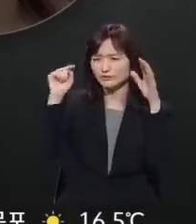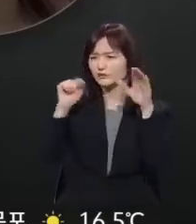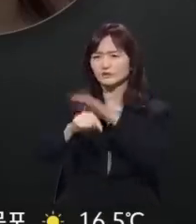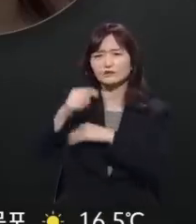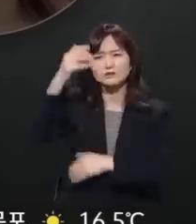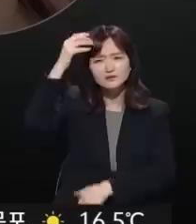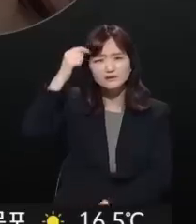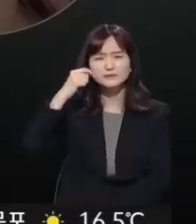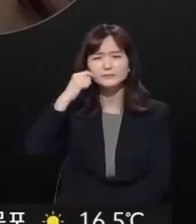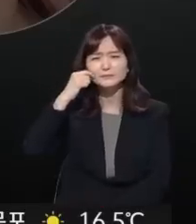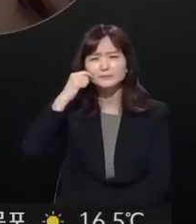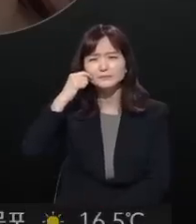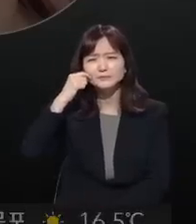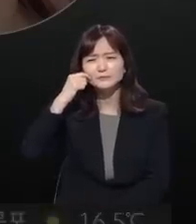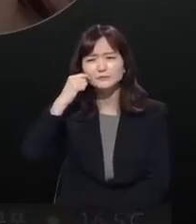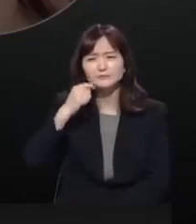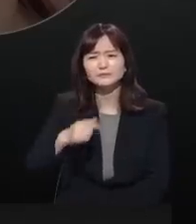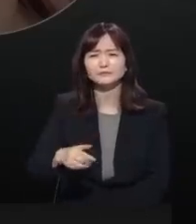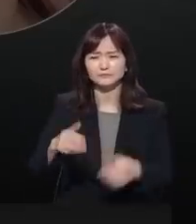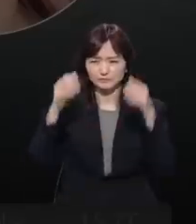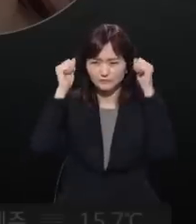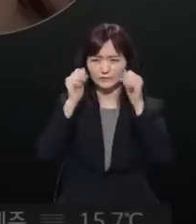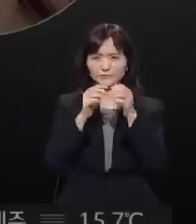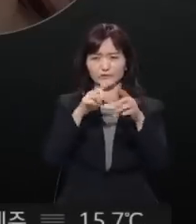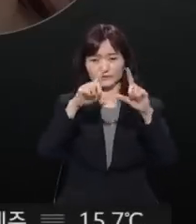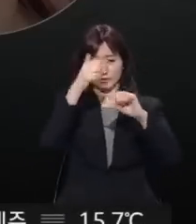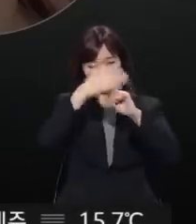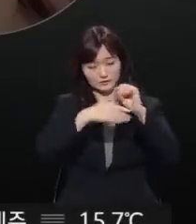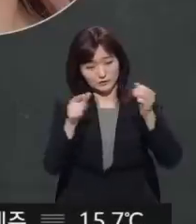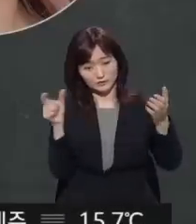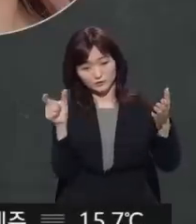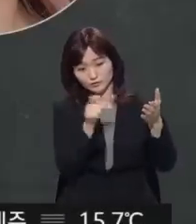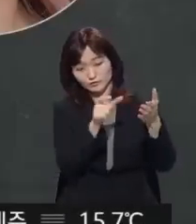못해. 그건 졸업해봐면 알려줄 거야.